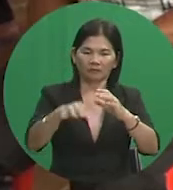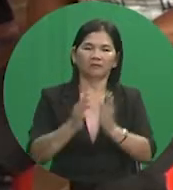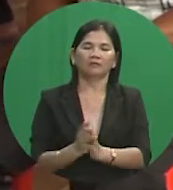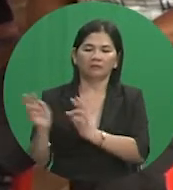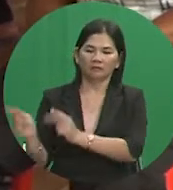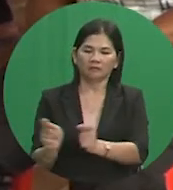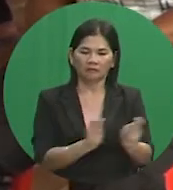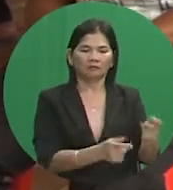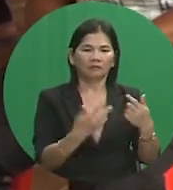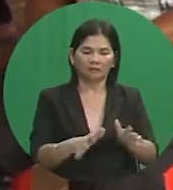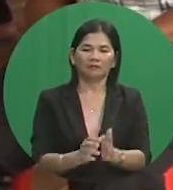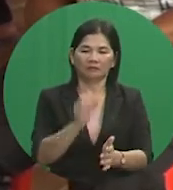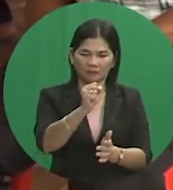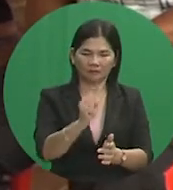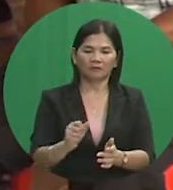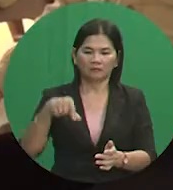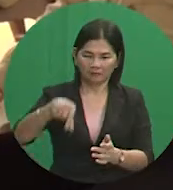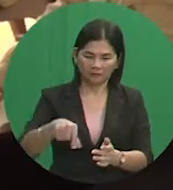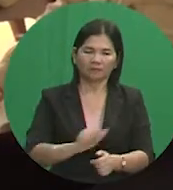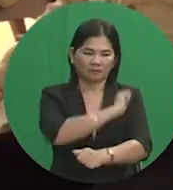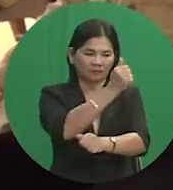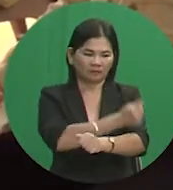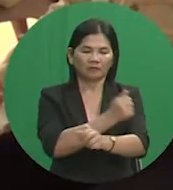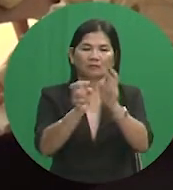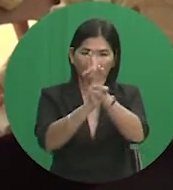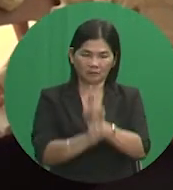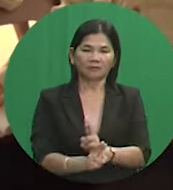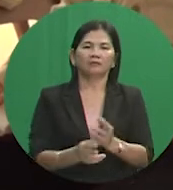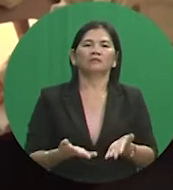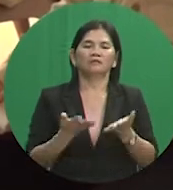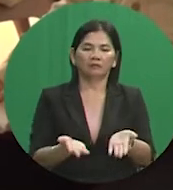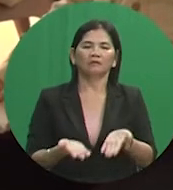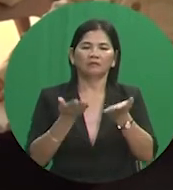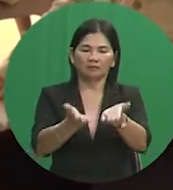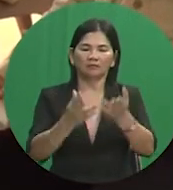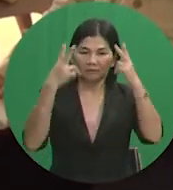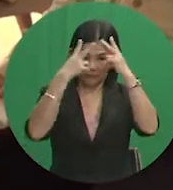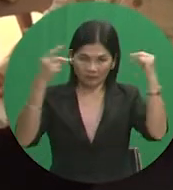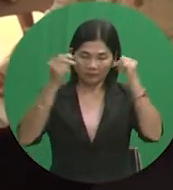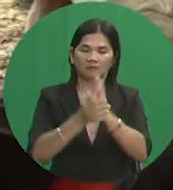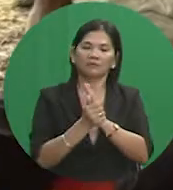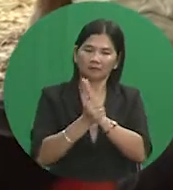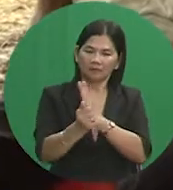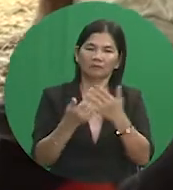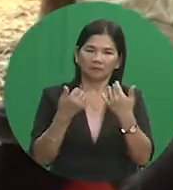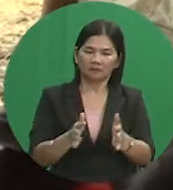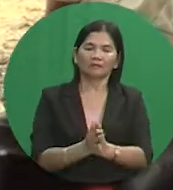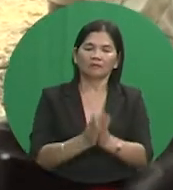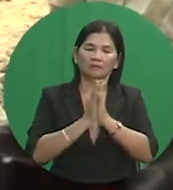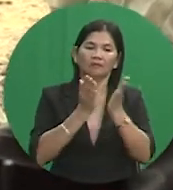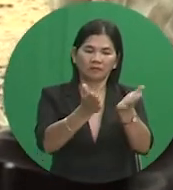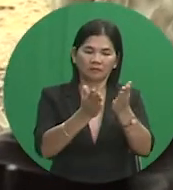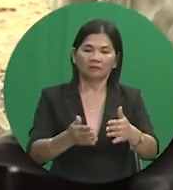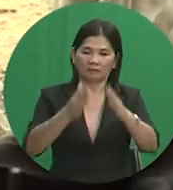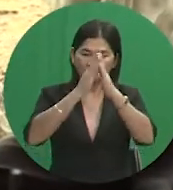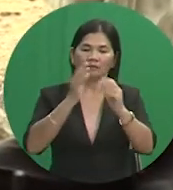สโรคตรับก้อดำใบอัญญาทอดนันดิเมียนระบายก้ากรุบกร้อนบรรจุนตะบันตีจำเนียงได้เปะป้อนตะหนึ่งสำนักบัง